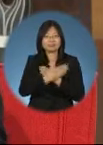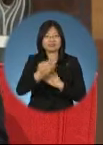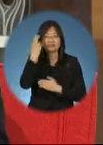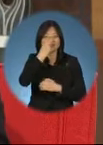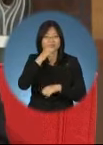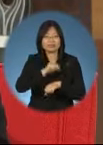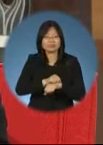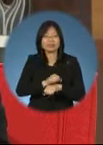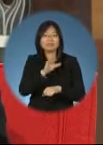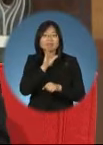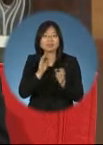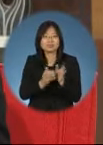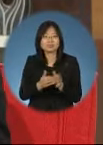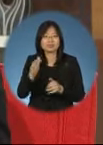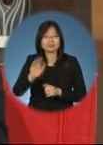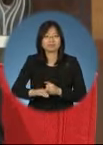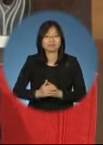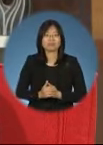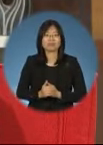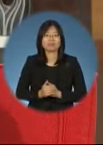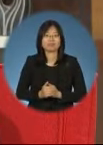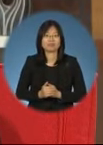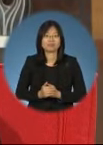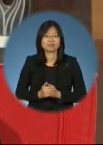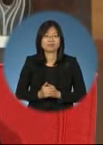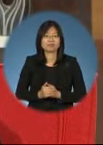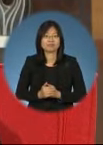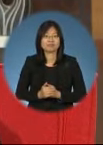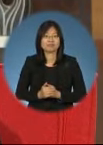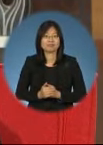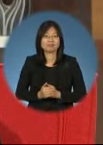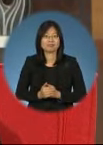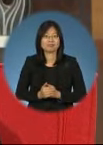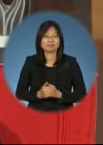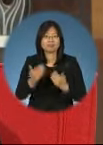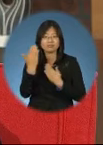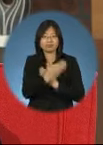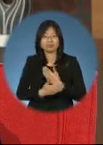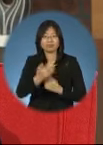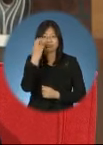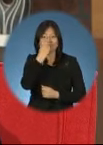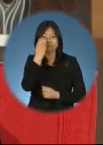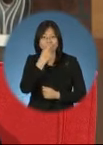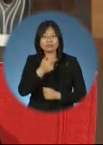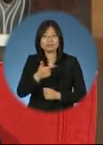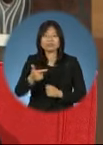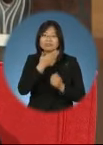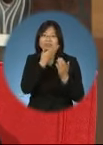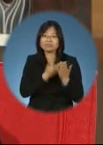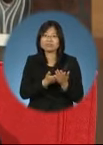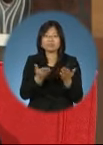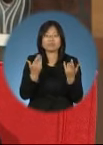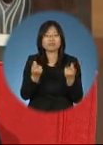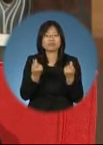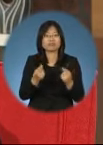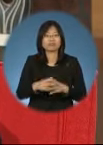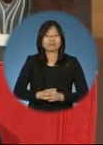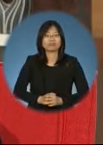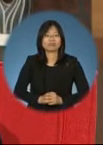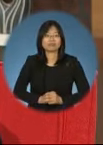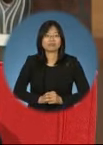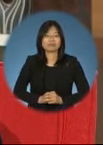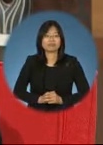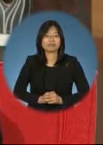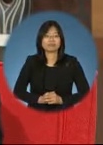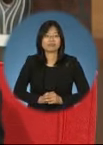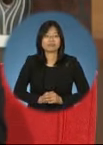잘해야 되지만 이제 몸 관리 굉장히 중요한 것 같아요. 그렇죠. 예.